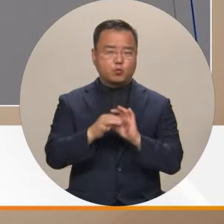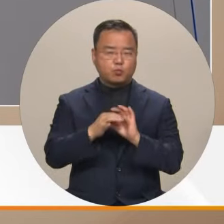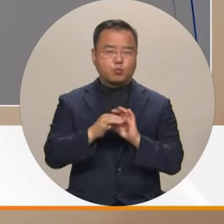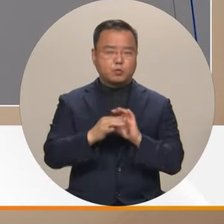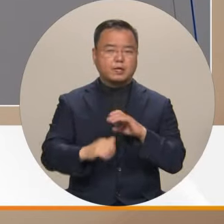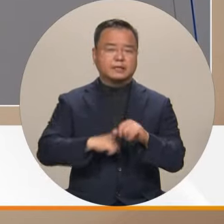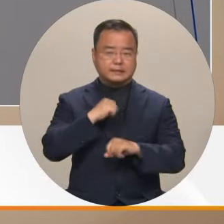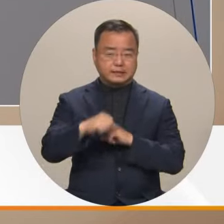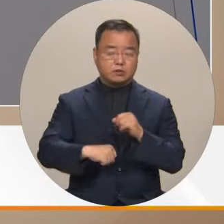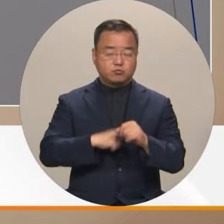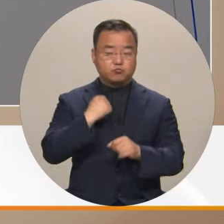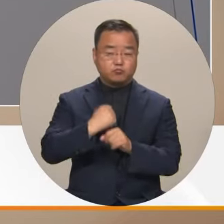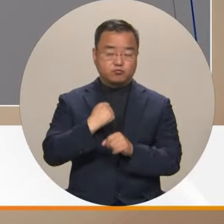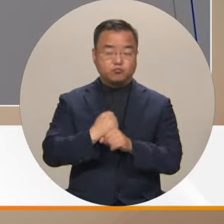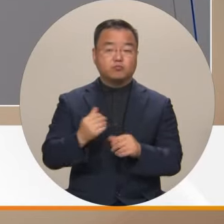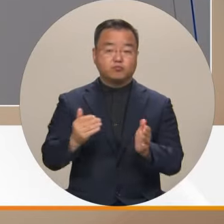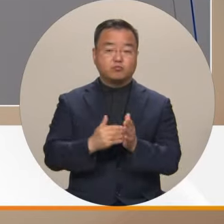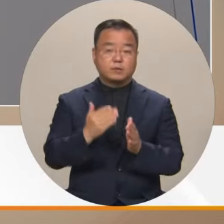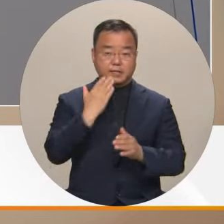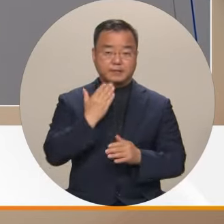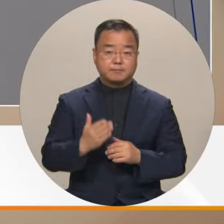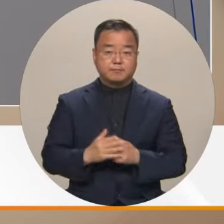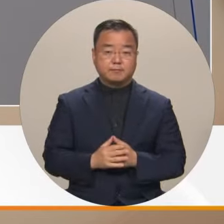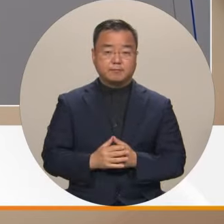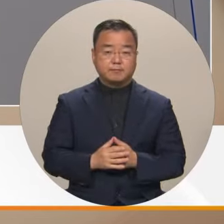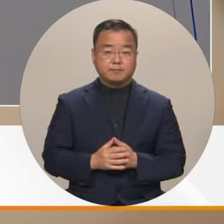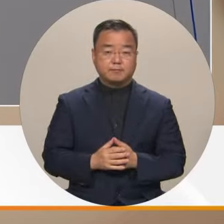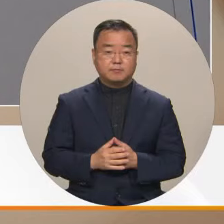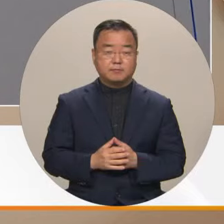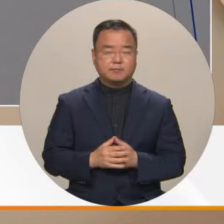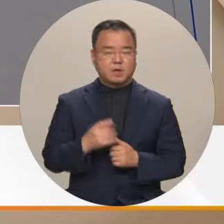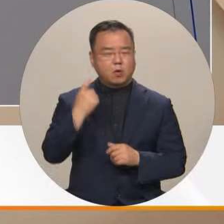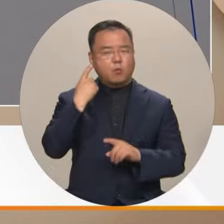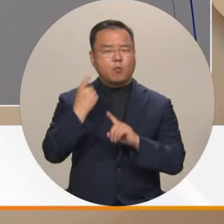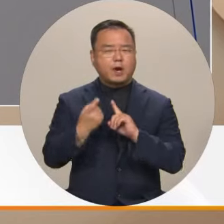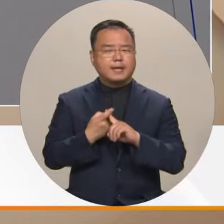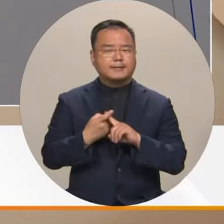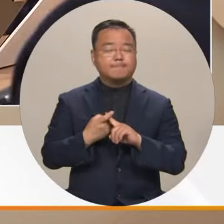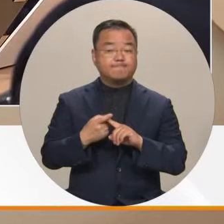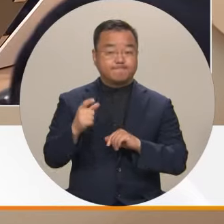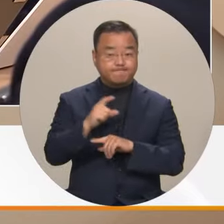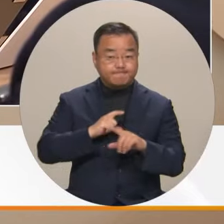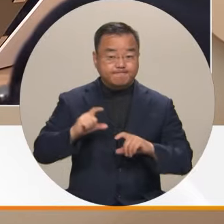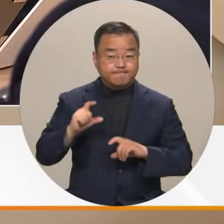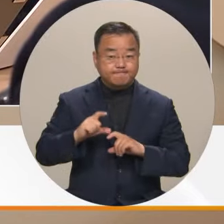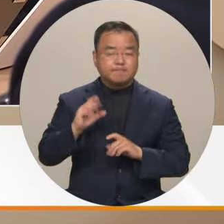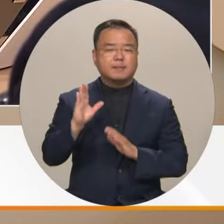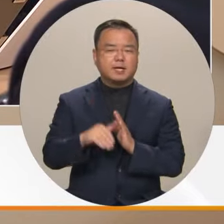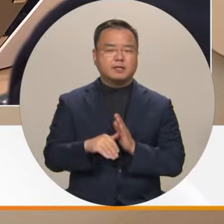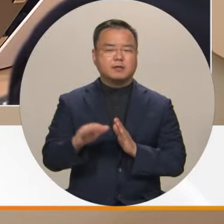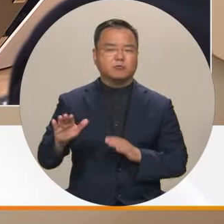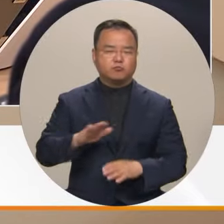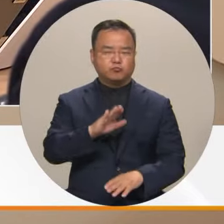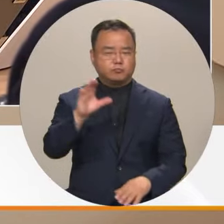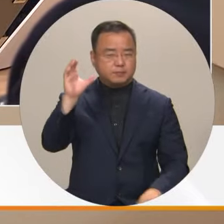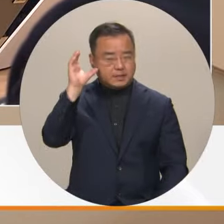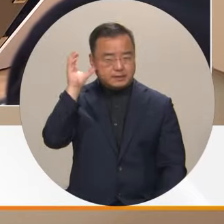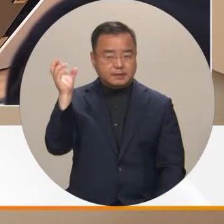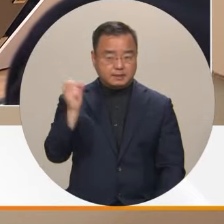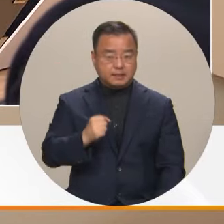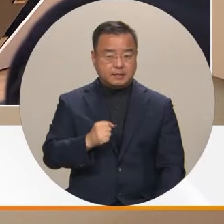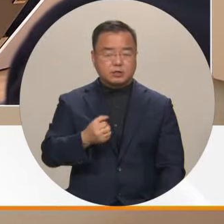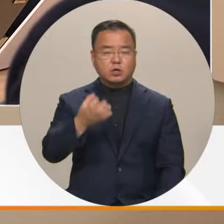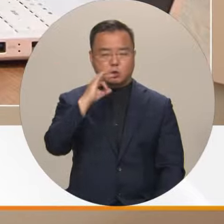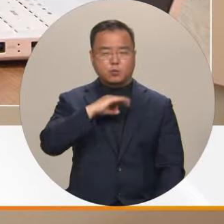자료 제작까지 다 가능하기 때문에 어 약간만 더 관심을 가진다면 정말 우리들이 기대한 그런 효과도